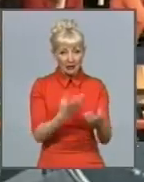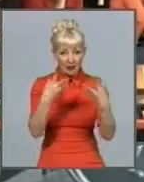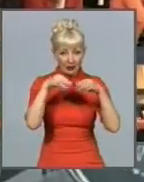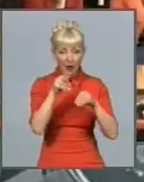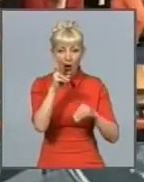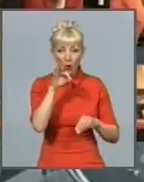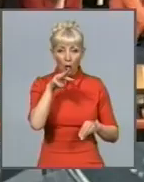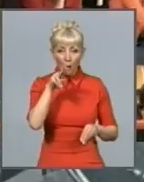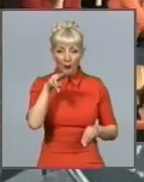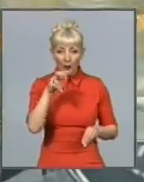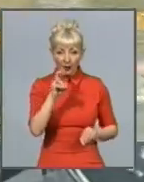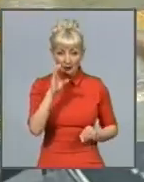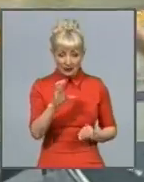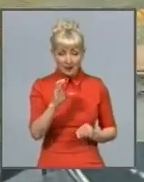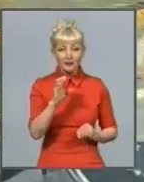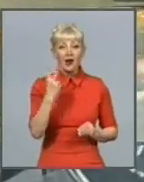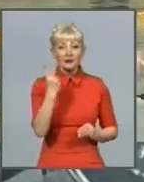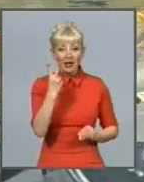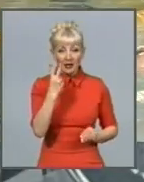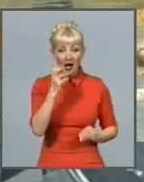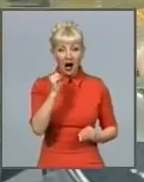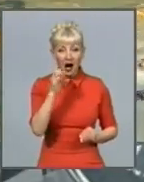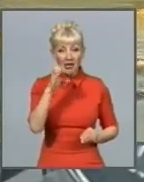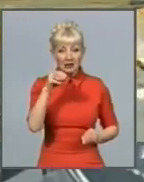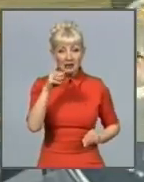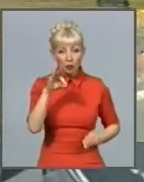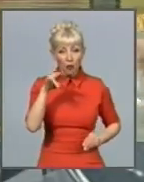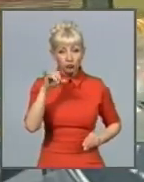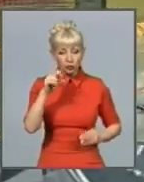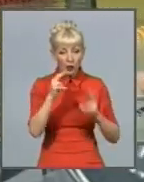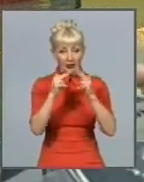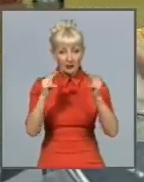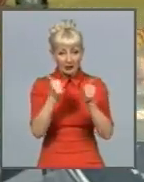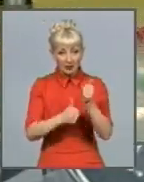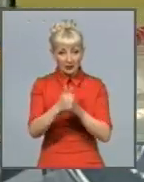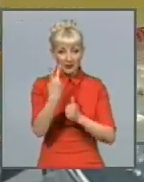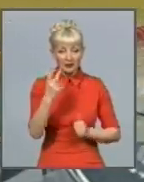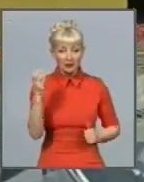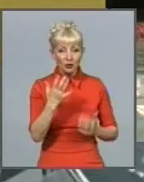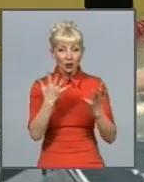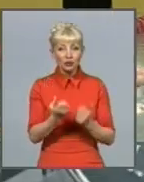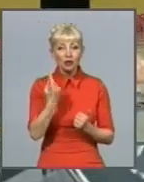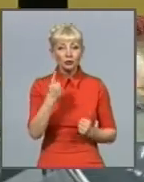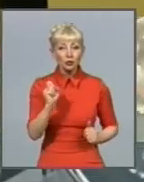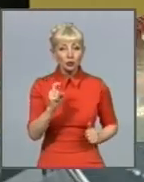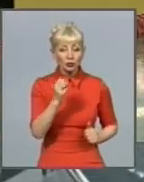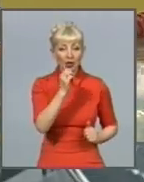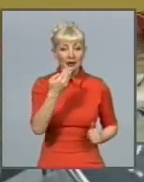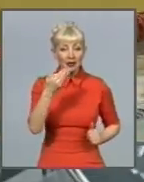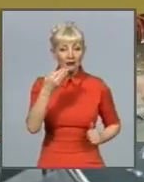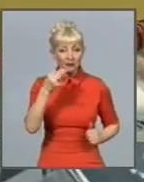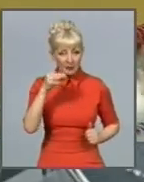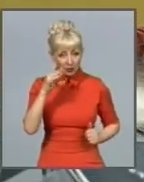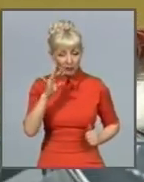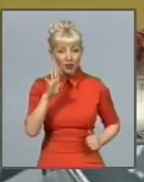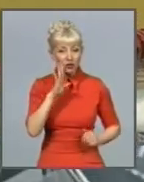Екатерину Остапуху из Днепра харьковчанка опередила почти на 2 секунды. Еще 1 золото Евминова заработала в женской эстафете